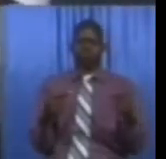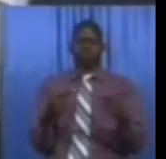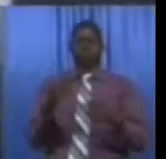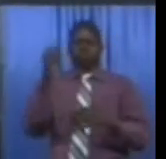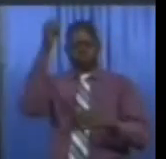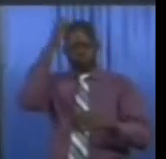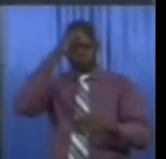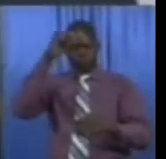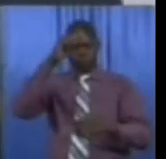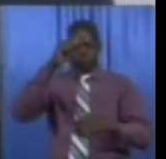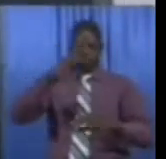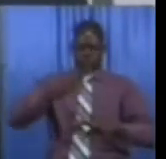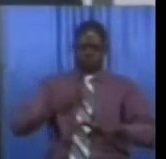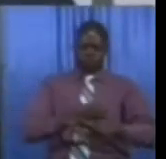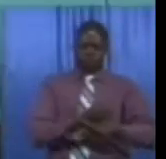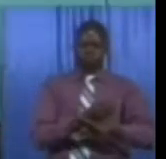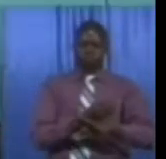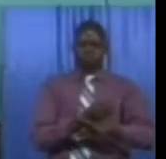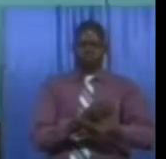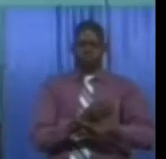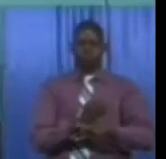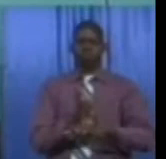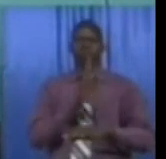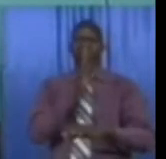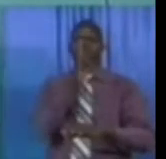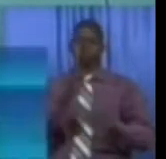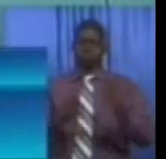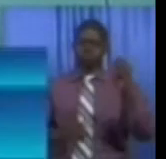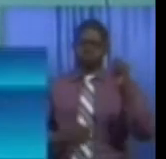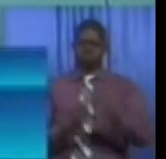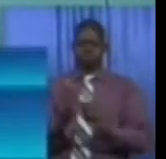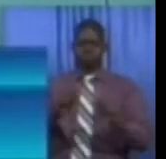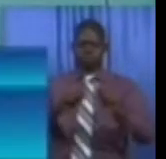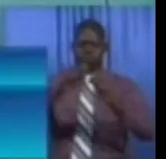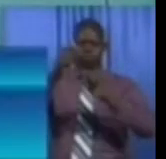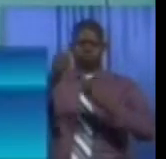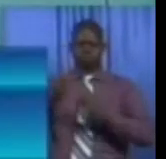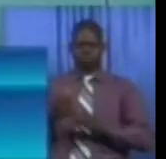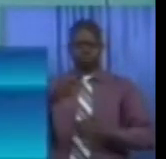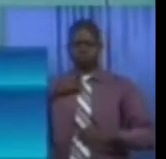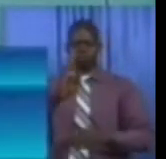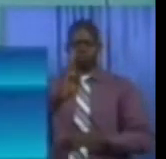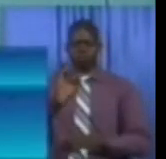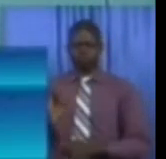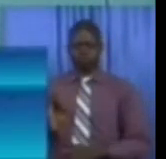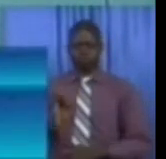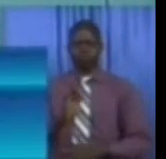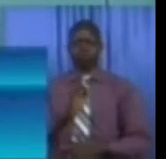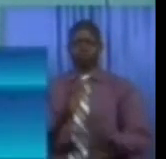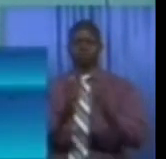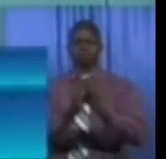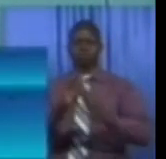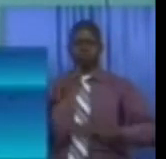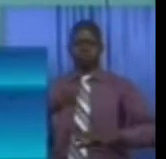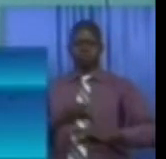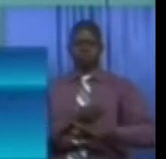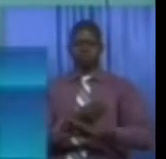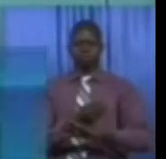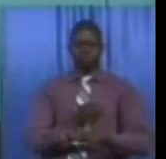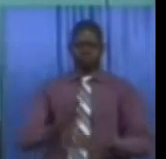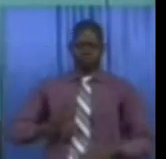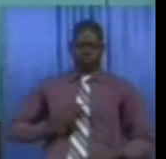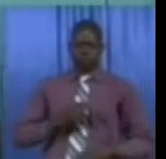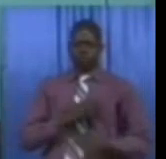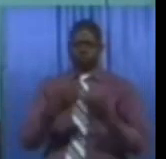L'Algérie et le Mali sont beaucoup plus éloignés que le Burkina Faso et le Mali. Et nous, nous